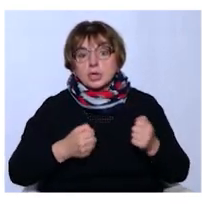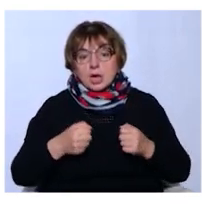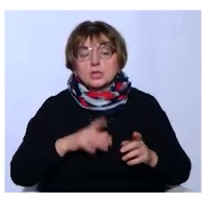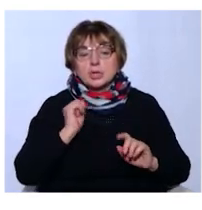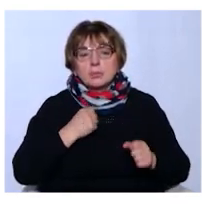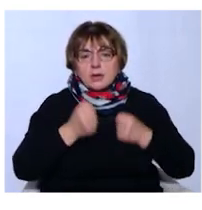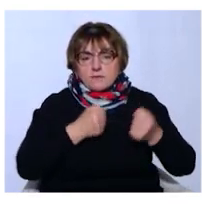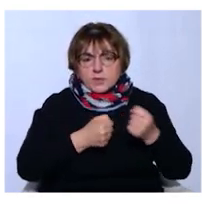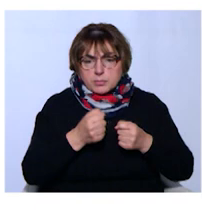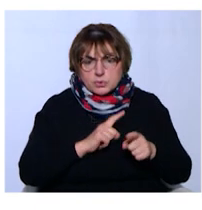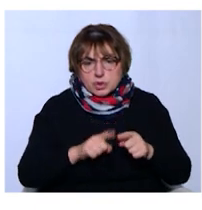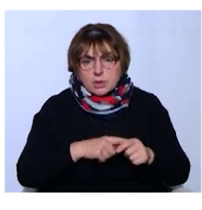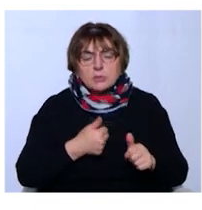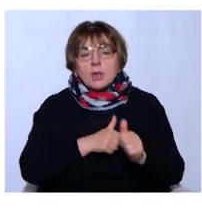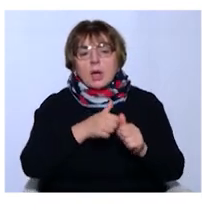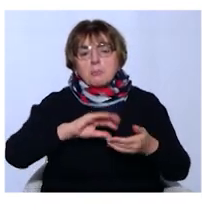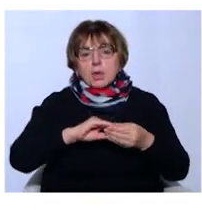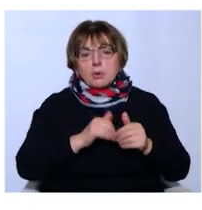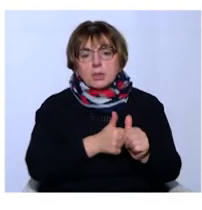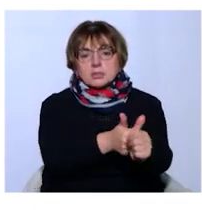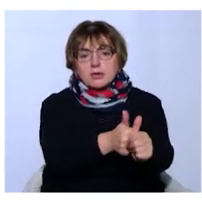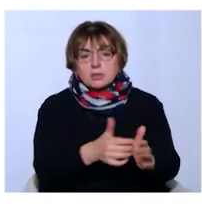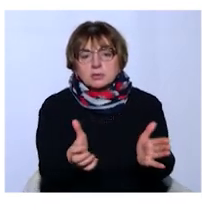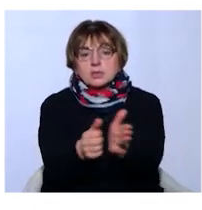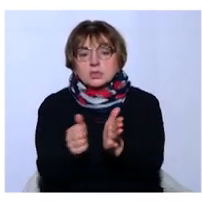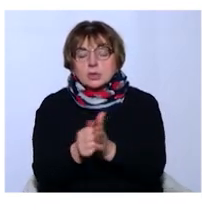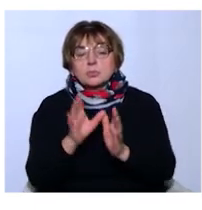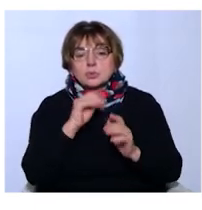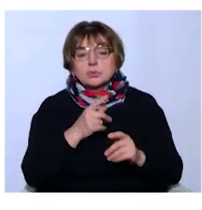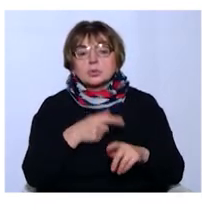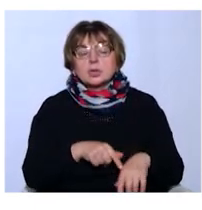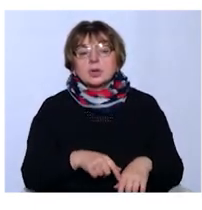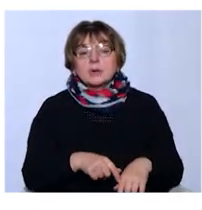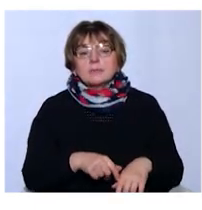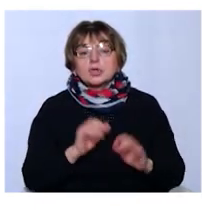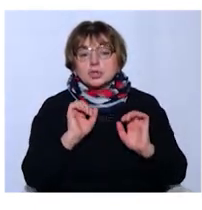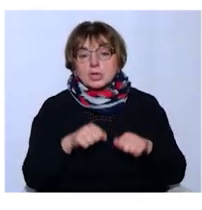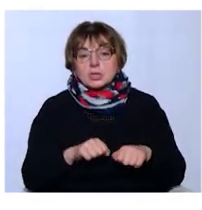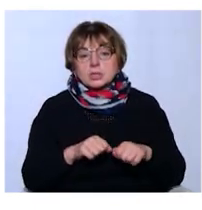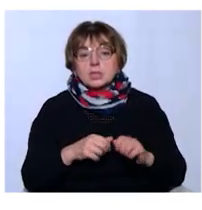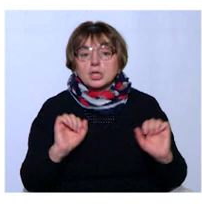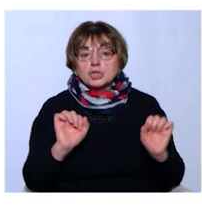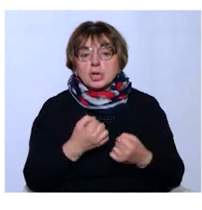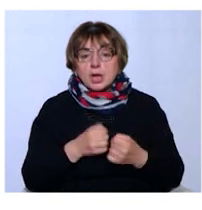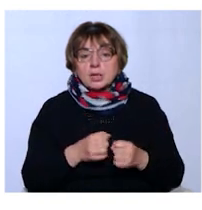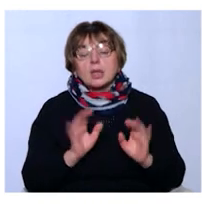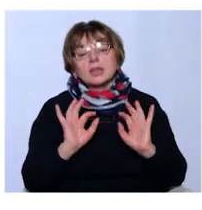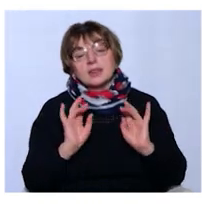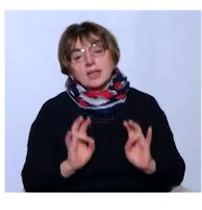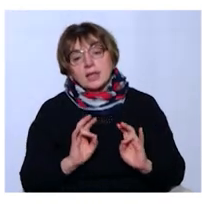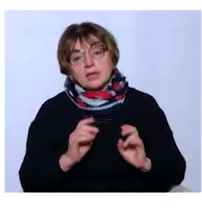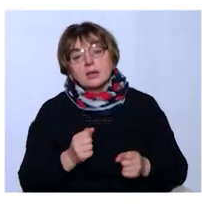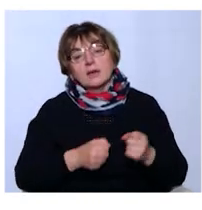სწრაფად, როდესაც მეგობარს დაედევნები დაჭერობანას თამაშისას. შეგიძლია ჩქარა ან ნელა